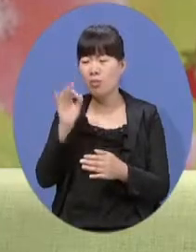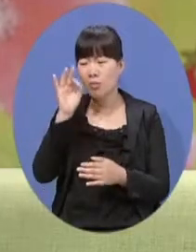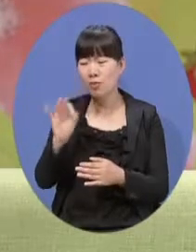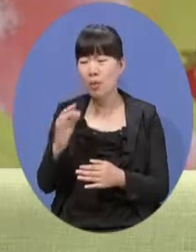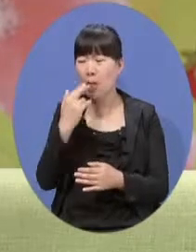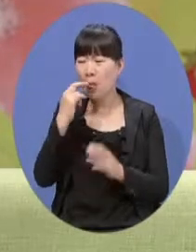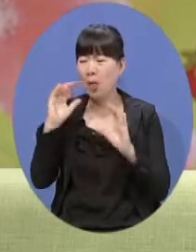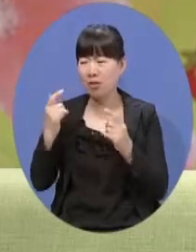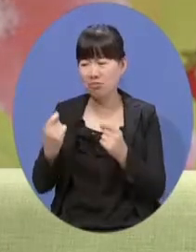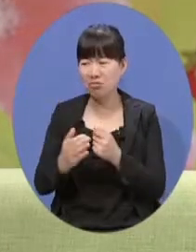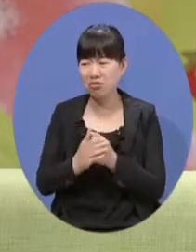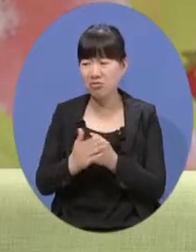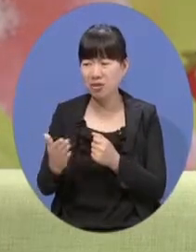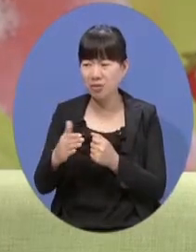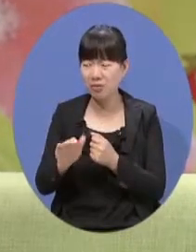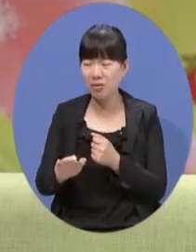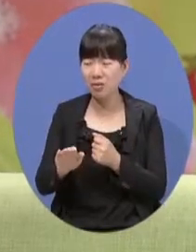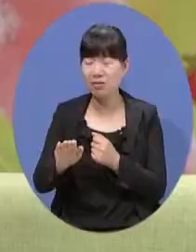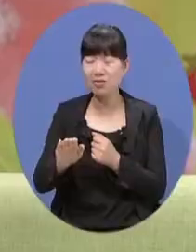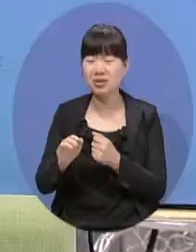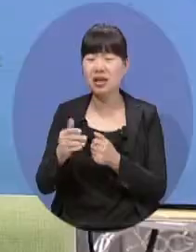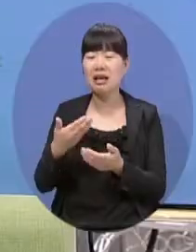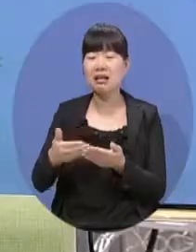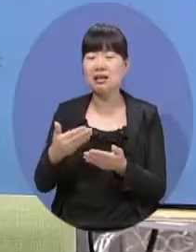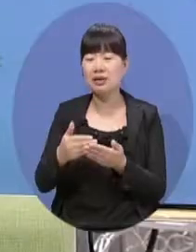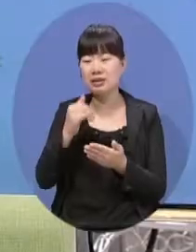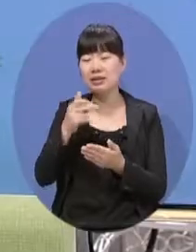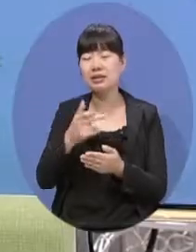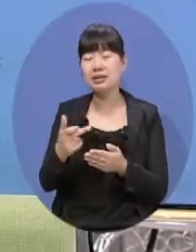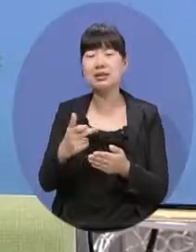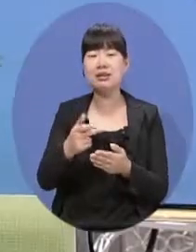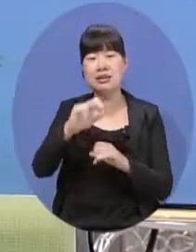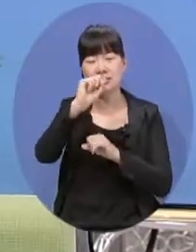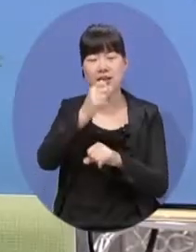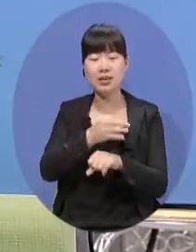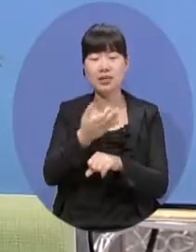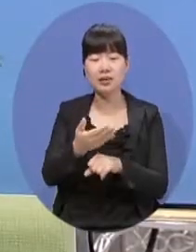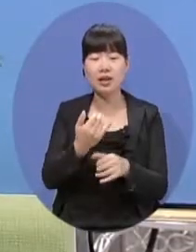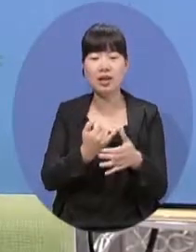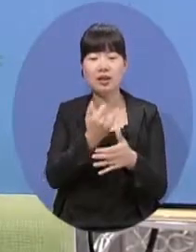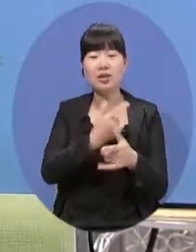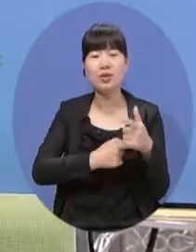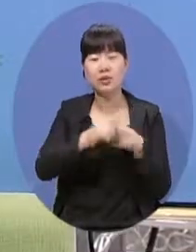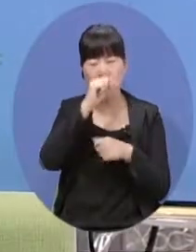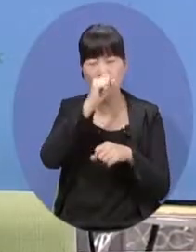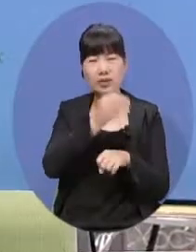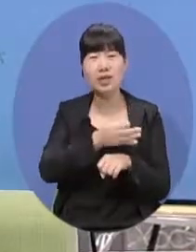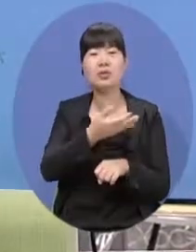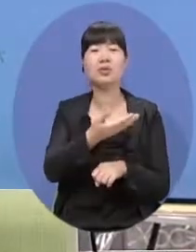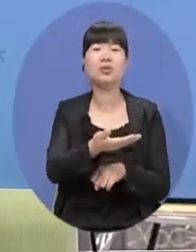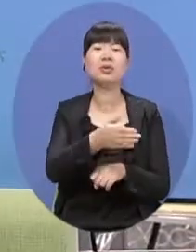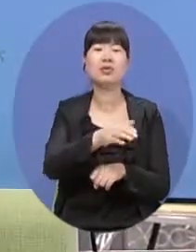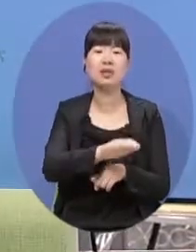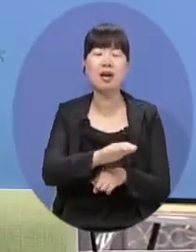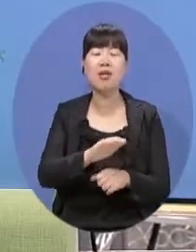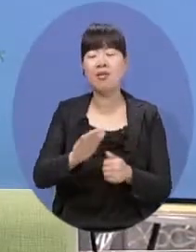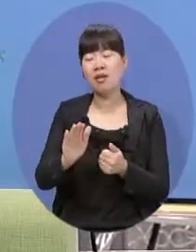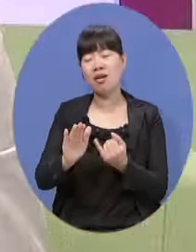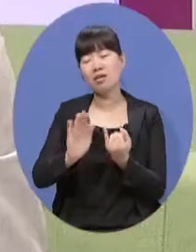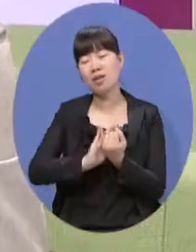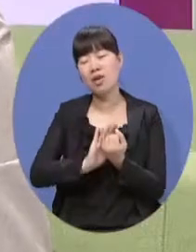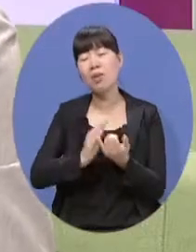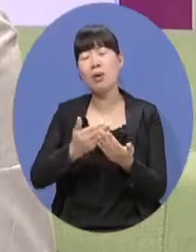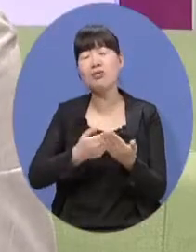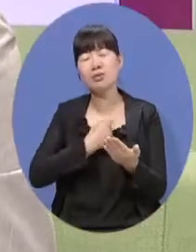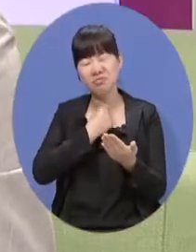그리고 애기 건데 어떻게 들어가지도 않지 않아요? 그 그림이 그려있는 큰 신발로 사는데 큰애 더 좋은 거 사줬는데. 대우를 받고 싶은 마음이죠.